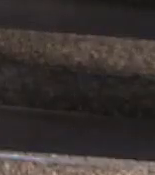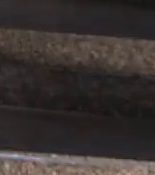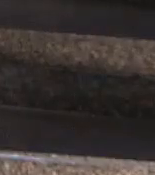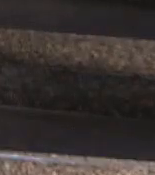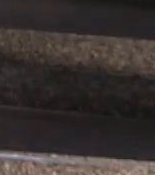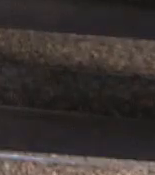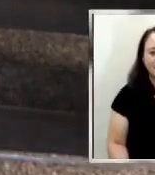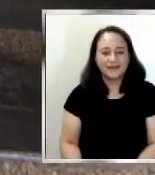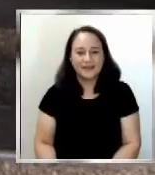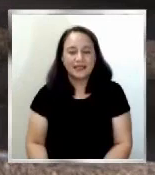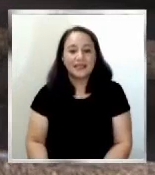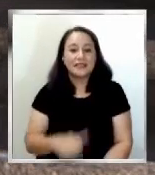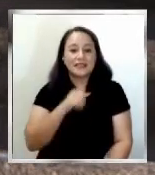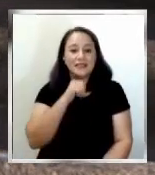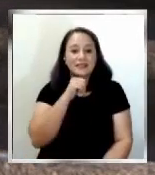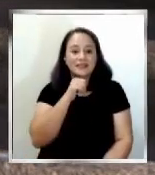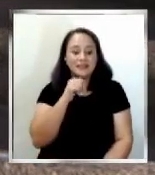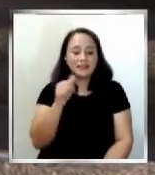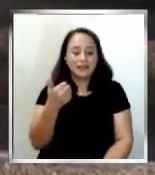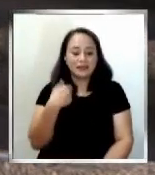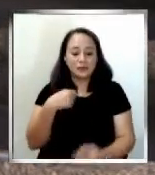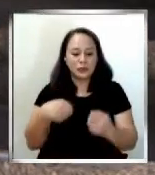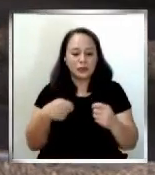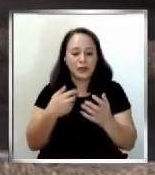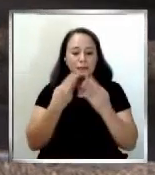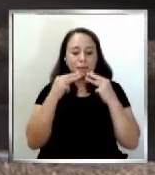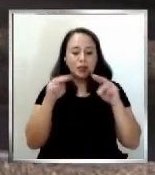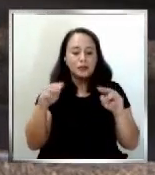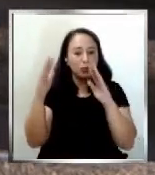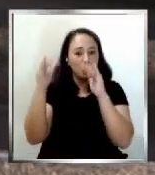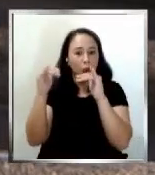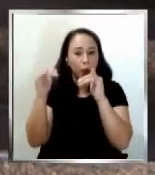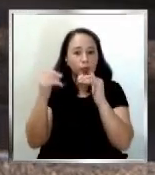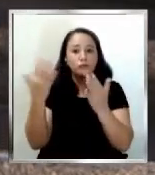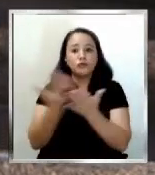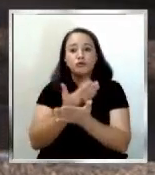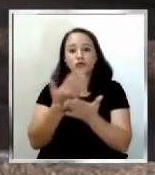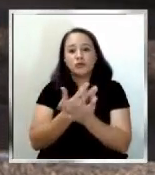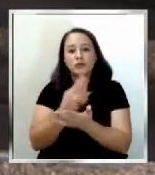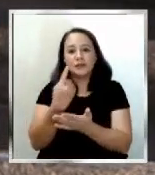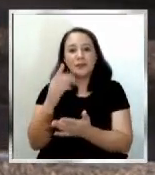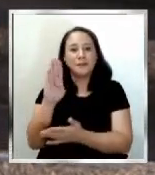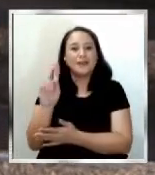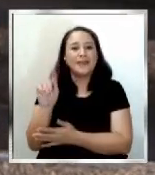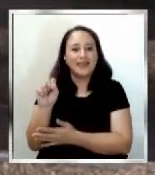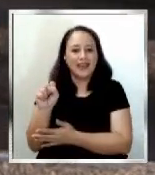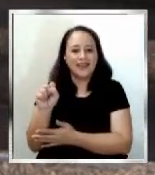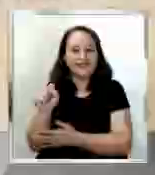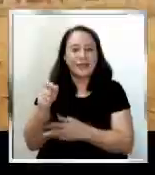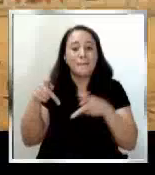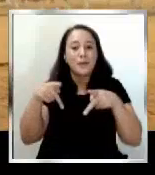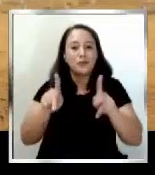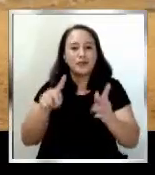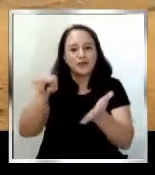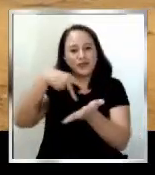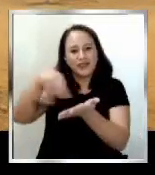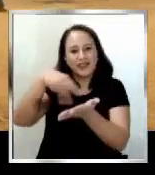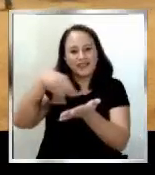Hindi lang catchy ang beat, kundi may message of hope ding ang bagong single ng BTS na Permission to Dance.